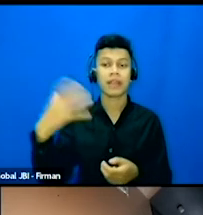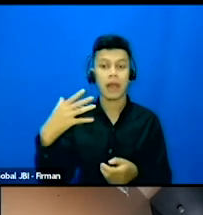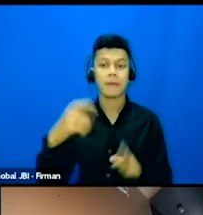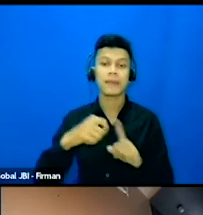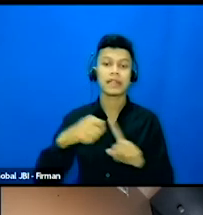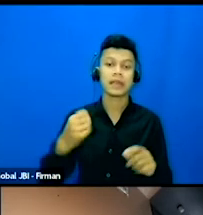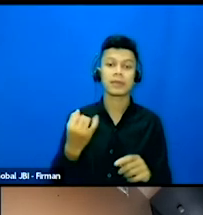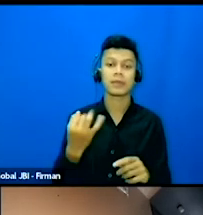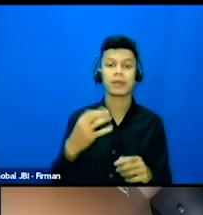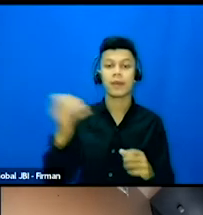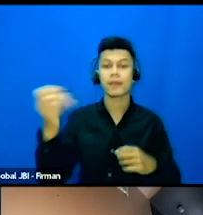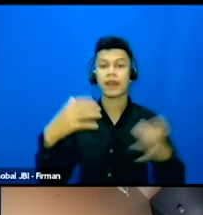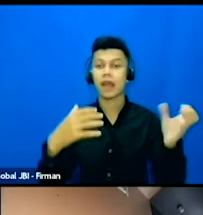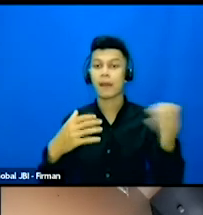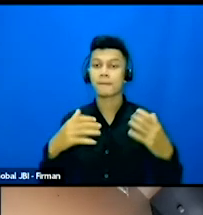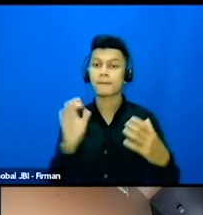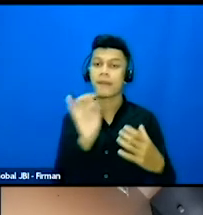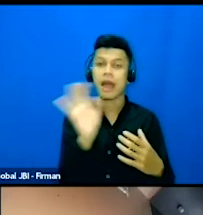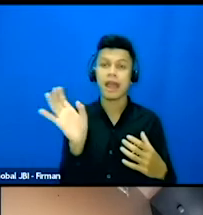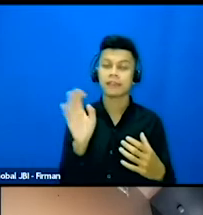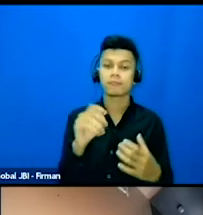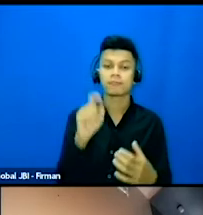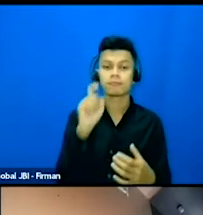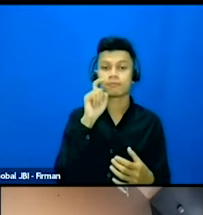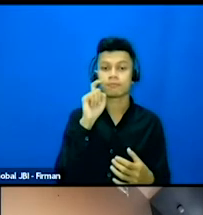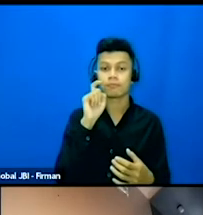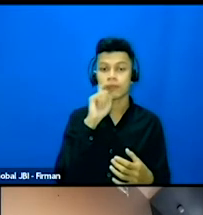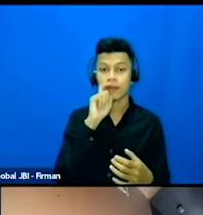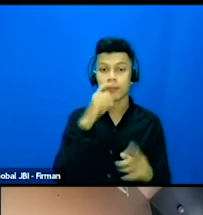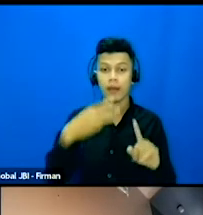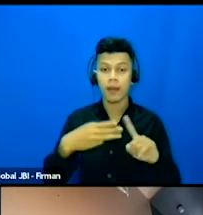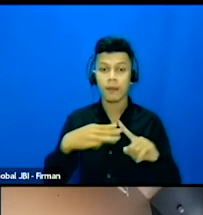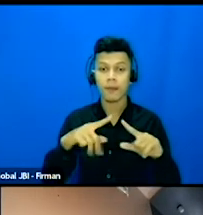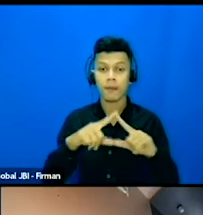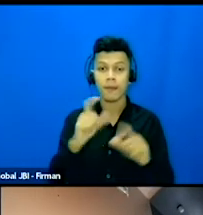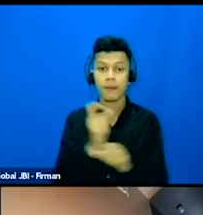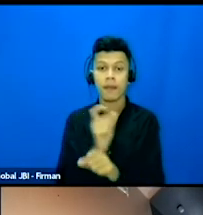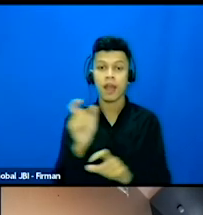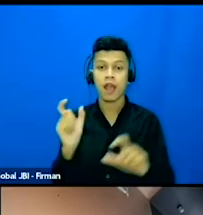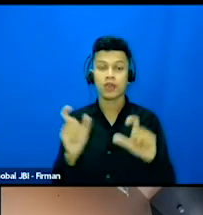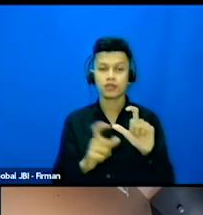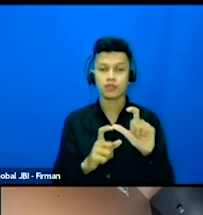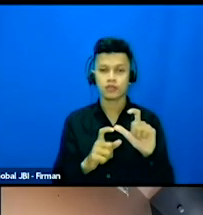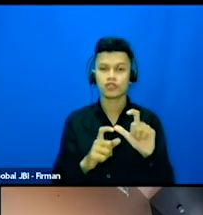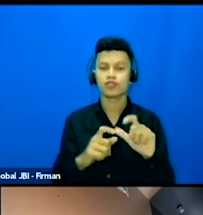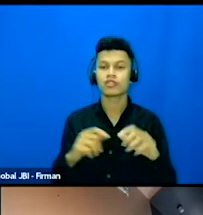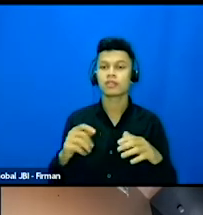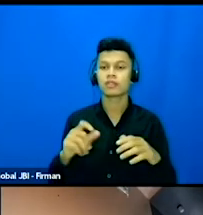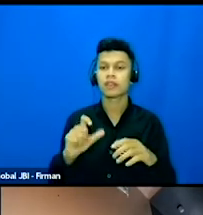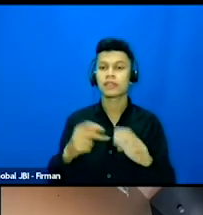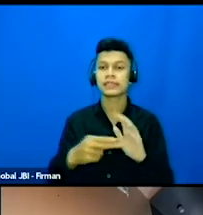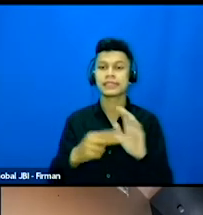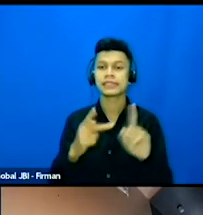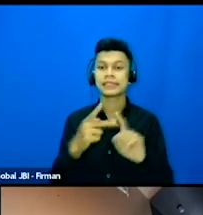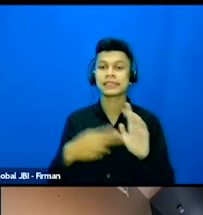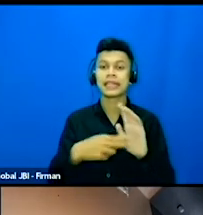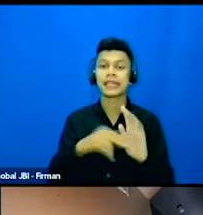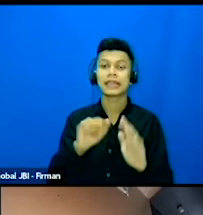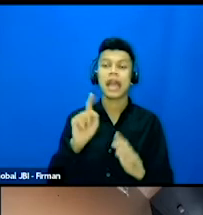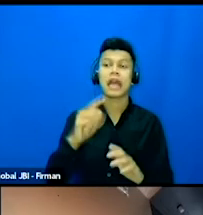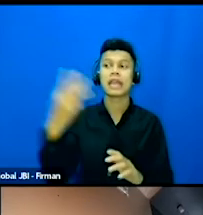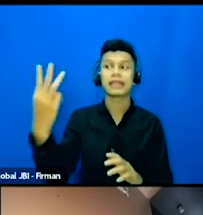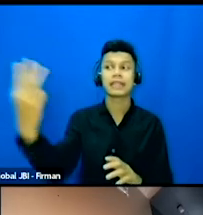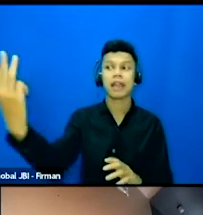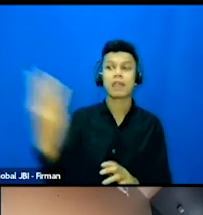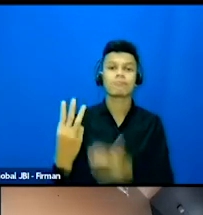beberapa penanggap lain kepada baru bagus Ibu dia dan juga Mbak c-nya saya izin untuk mengundang tiga penanggap